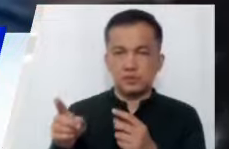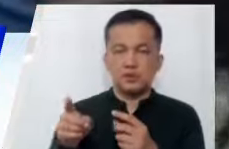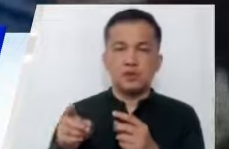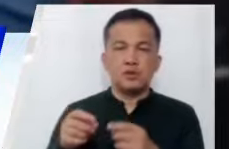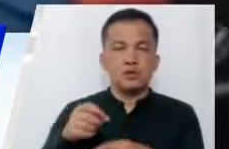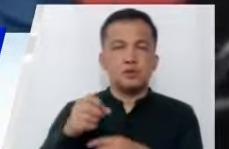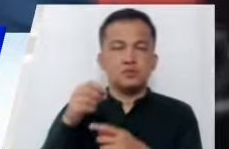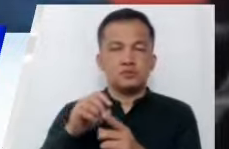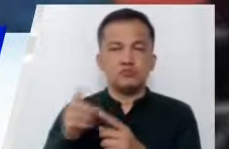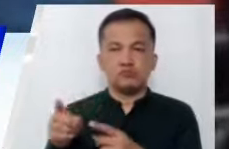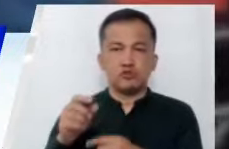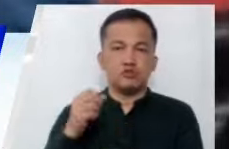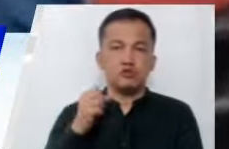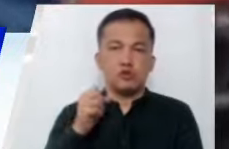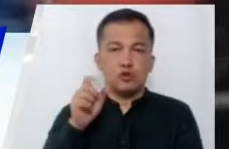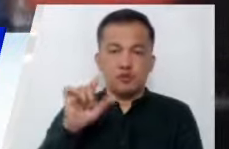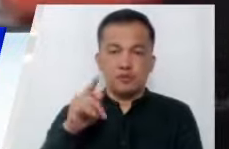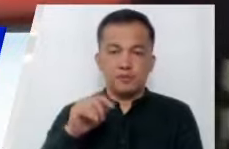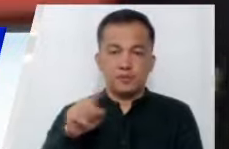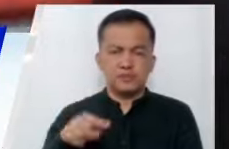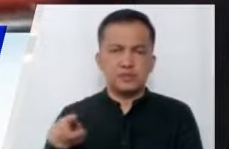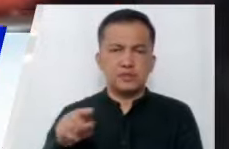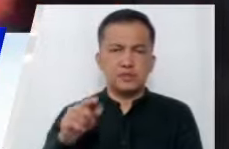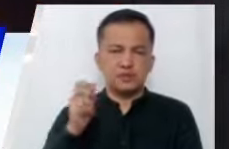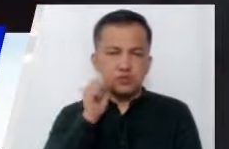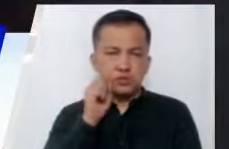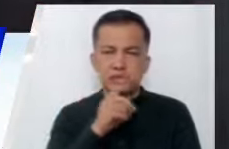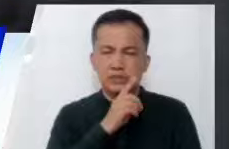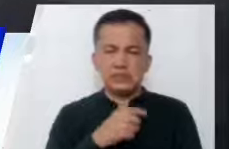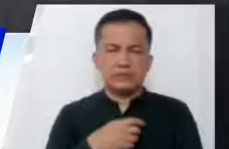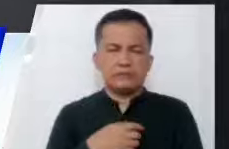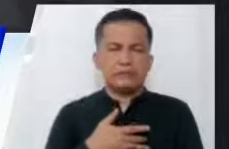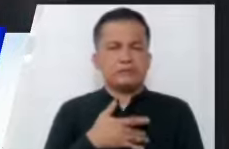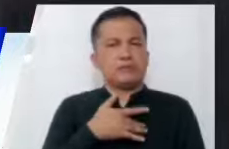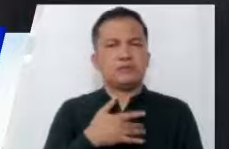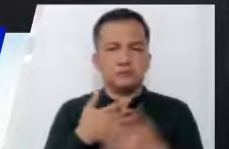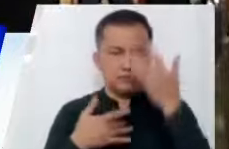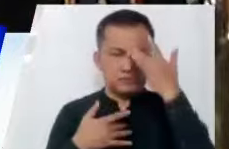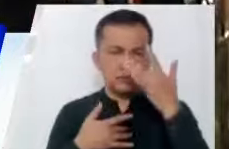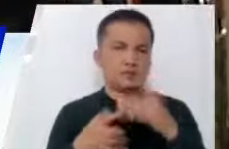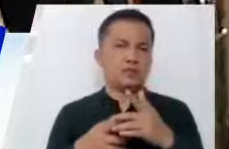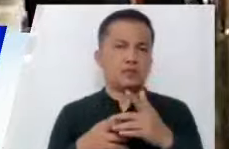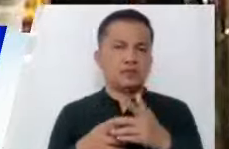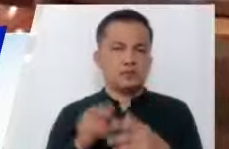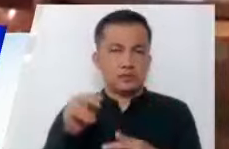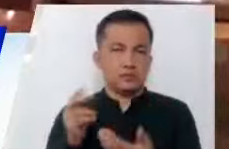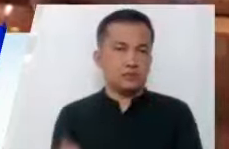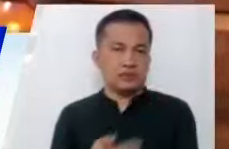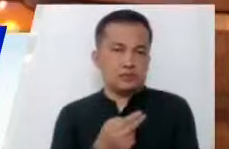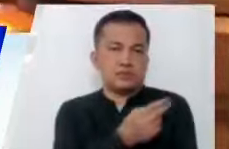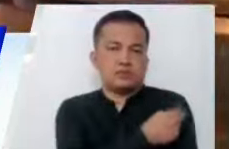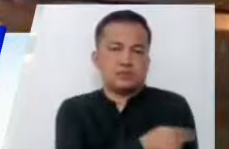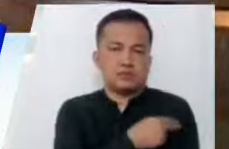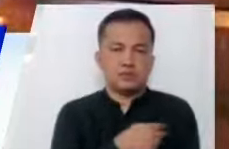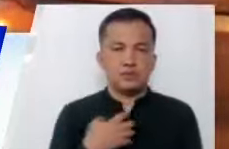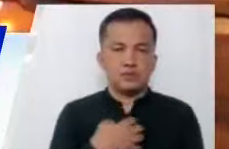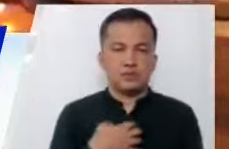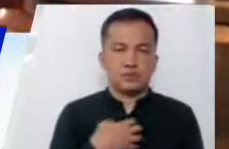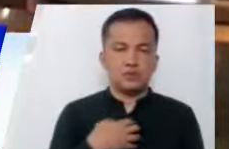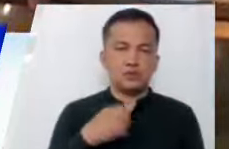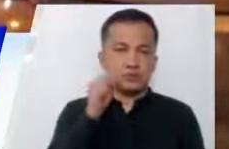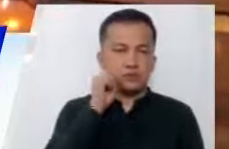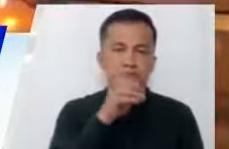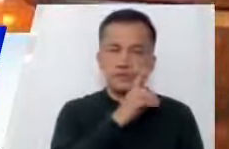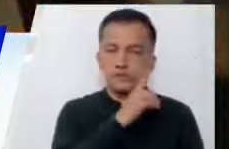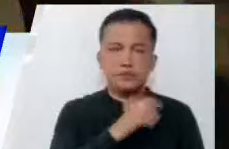Sabado, sumama ang pakiramdam ni Lopez at kinailangang dalhin sa ospital. Isa sa mga reklamo noon ni Duterte, hindi